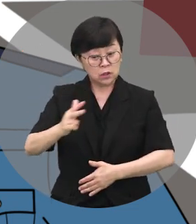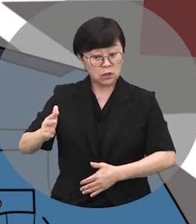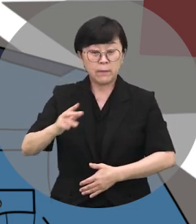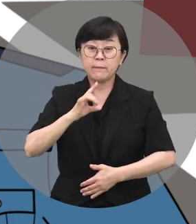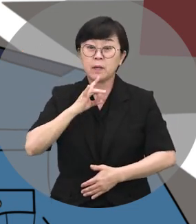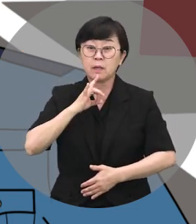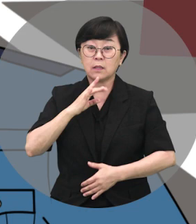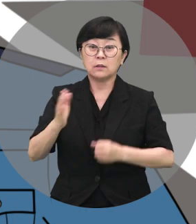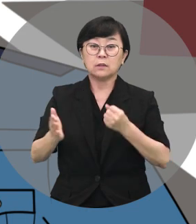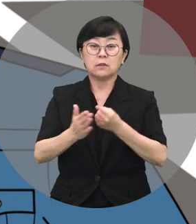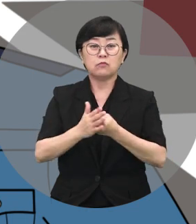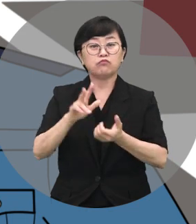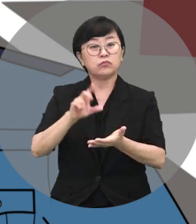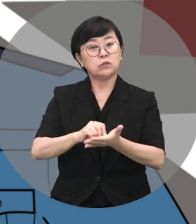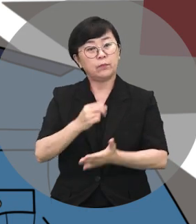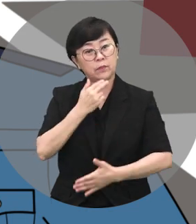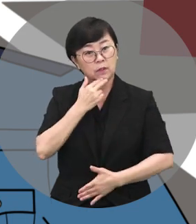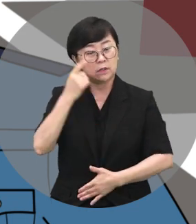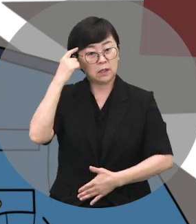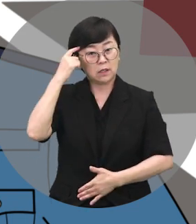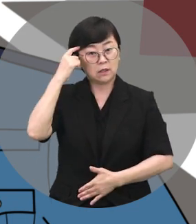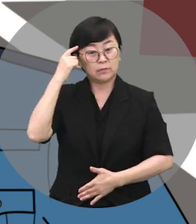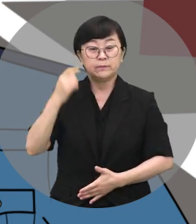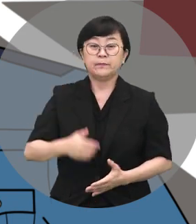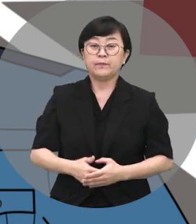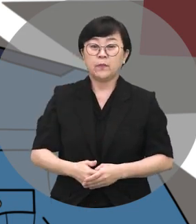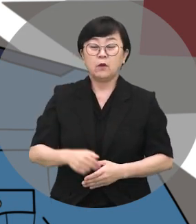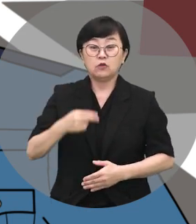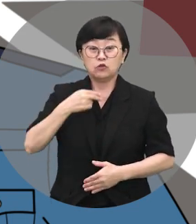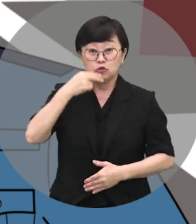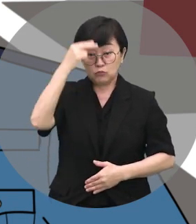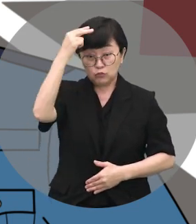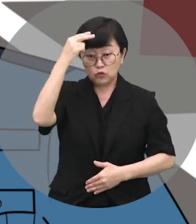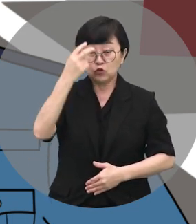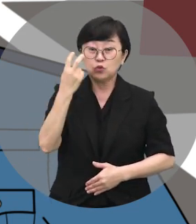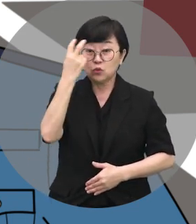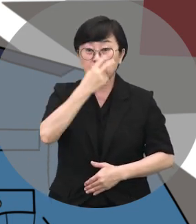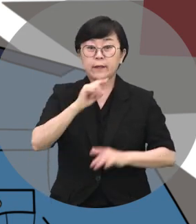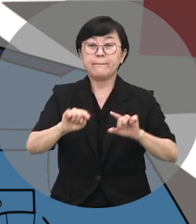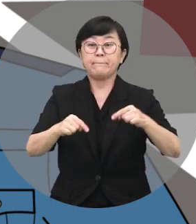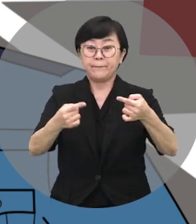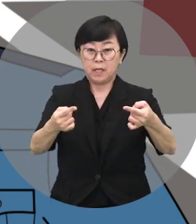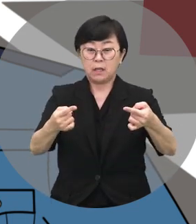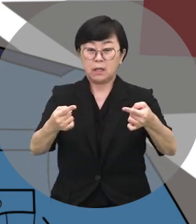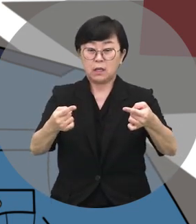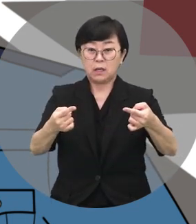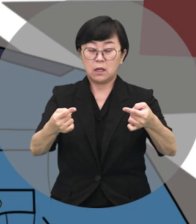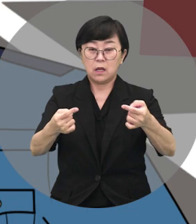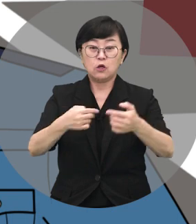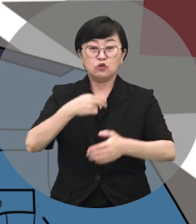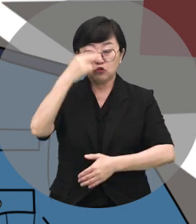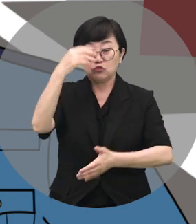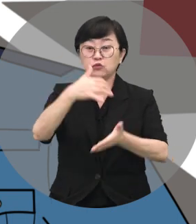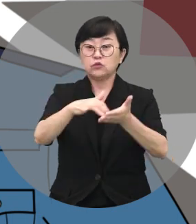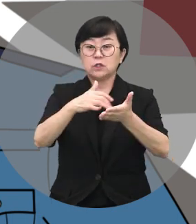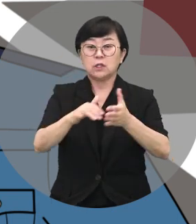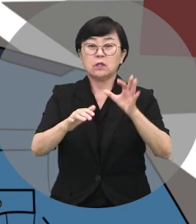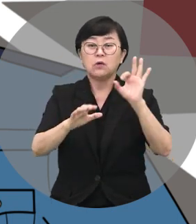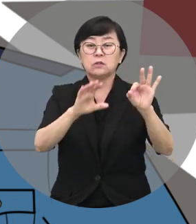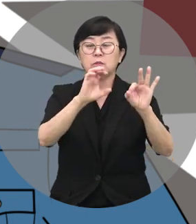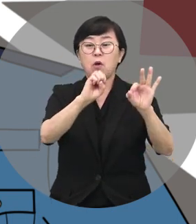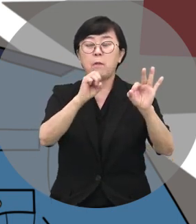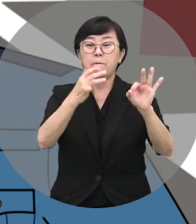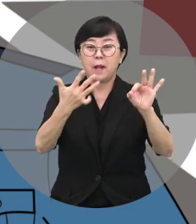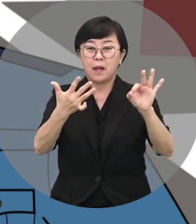이동주차했는데 별 문제가 없을 거라고 생각하며 음주 측정에 응하였는데 혈중 알코올 농도가